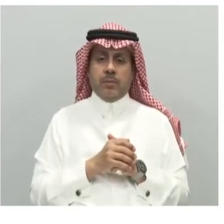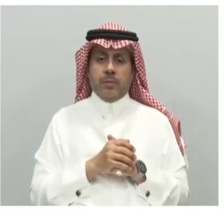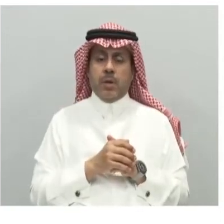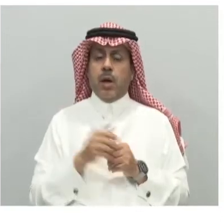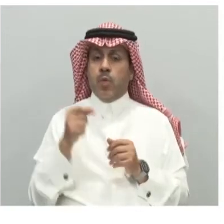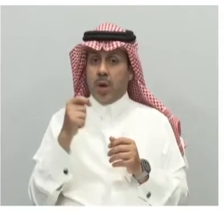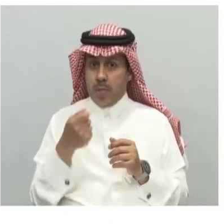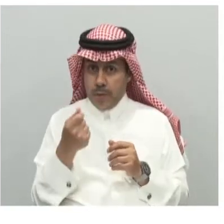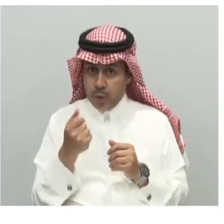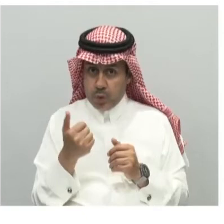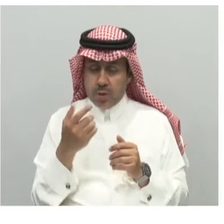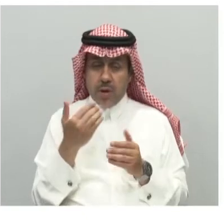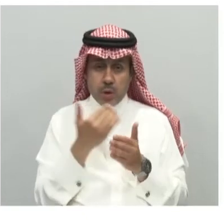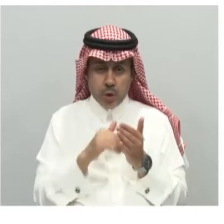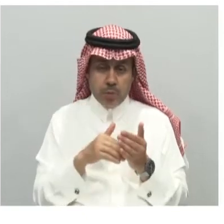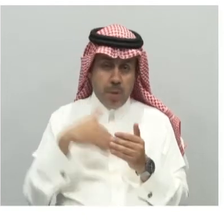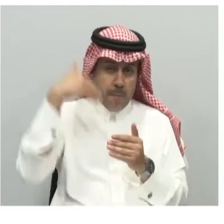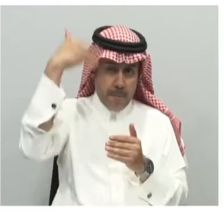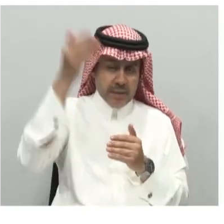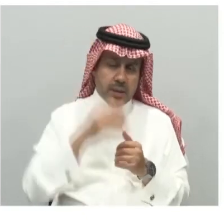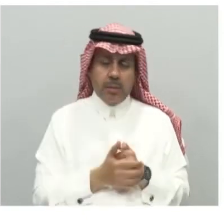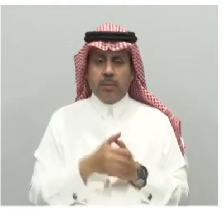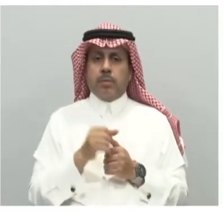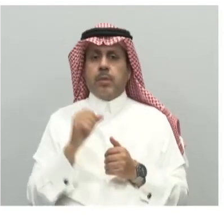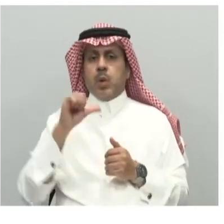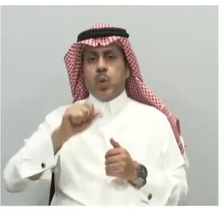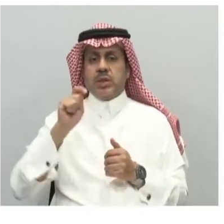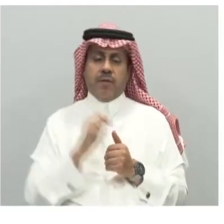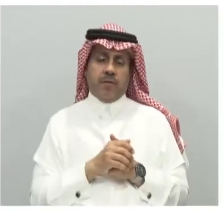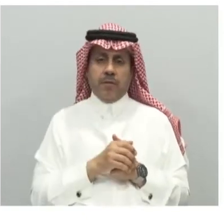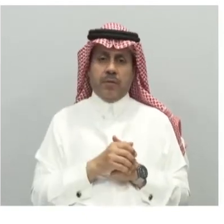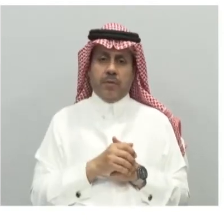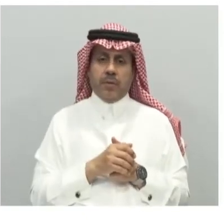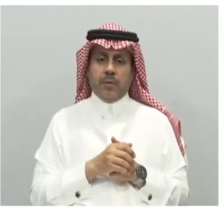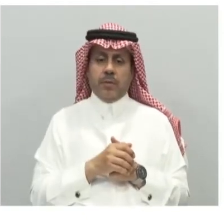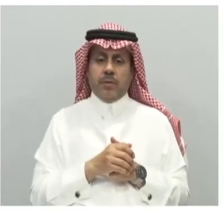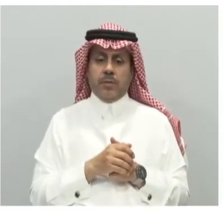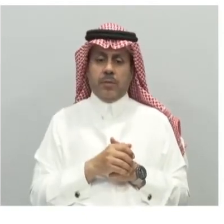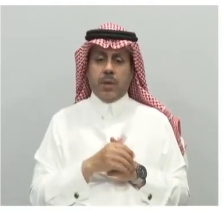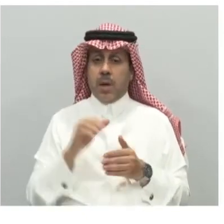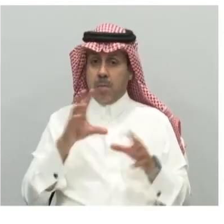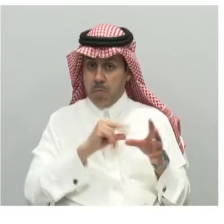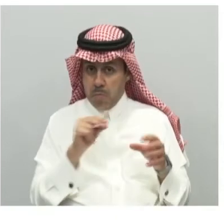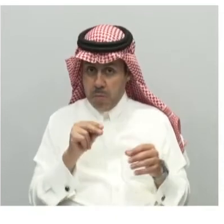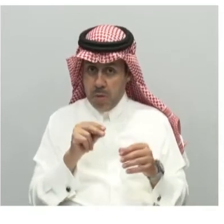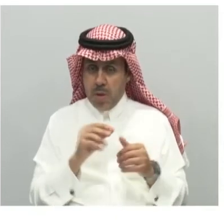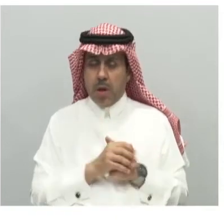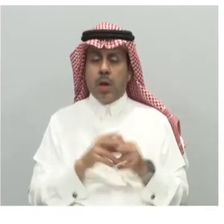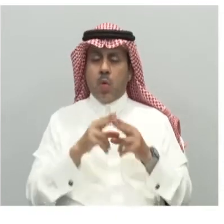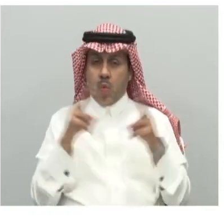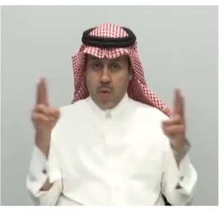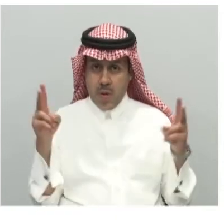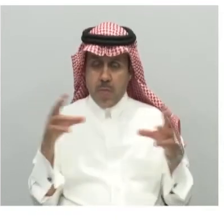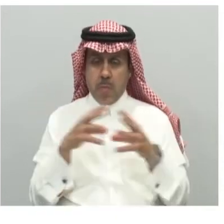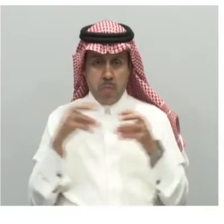الثمن او بعضه مؤجلا فهذه وصفيه باعتبار الوصف المبيع ايضا مثال اخر يتضح به المعنى اكثر